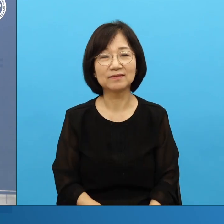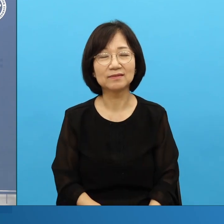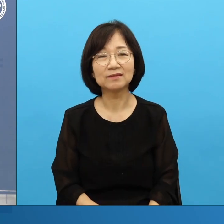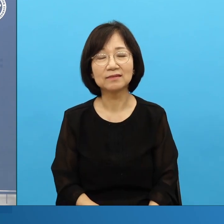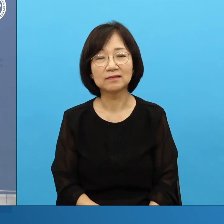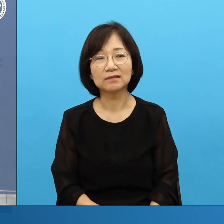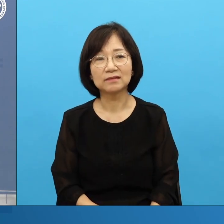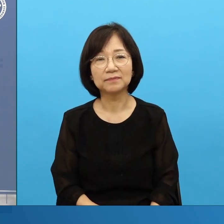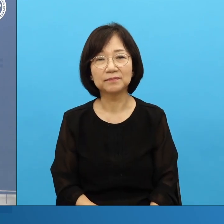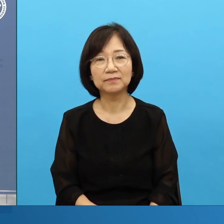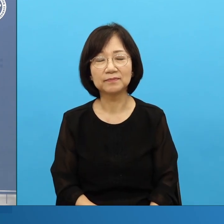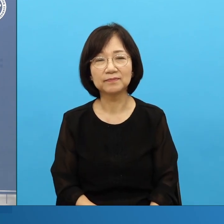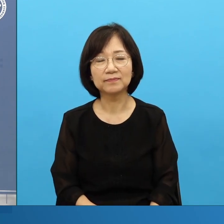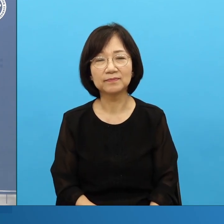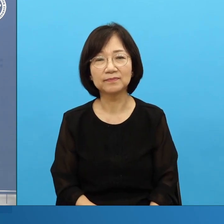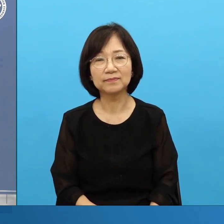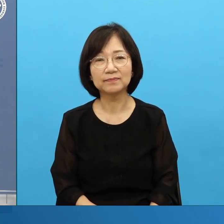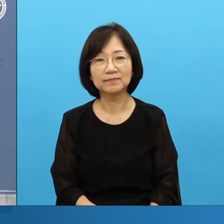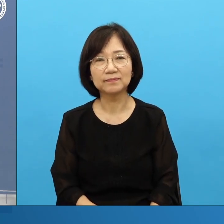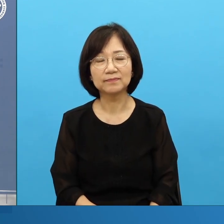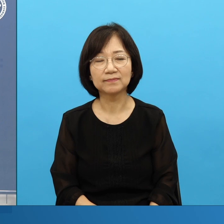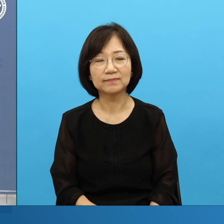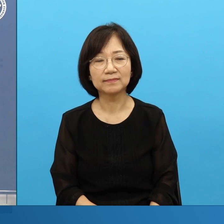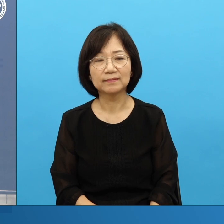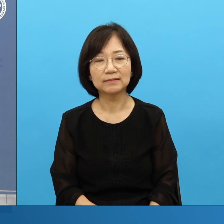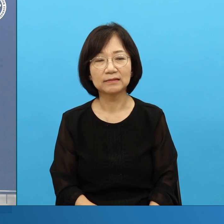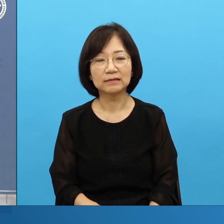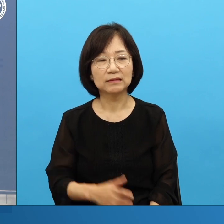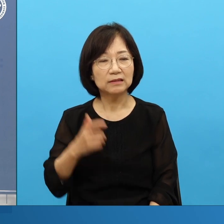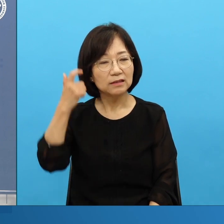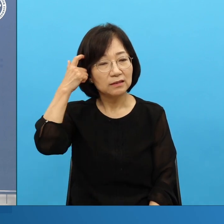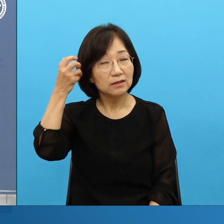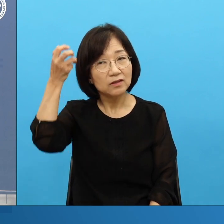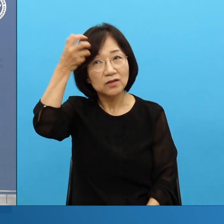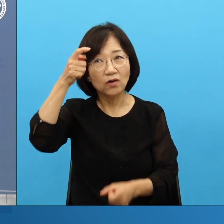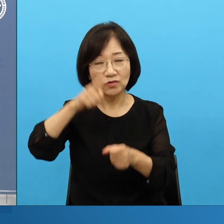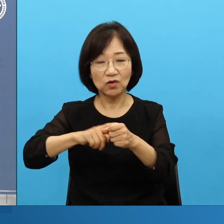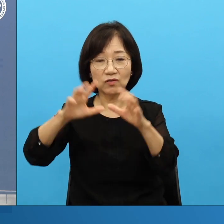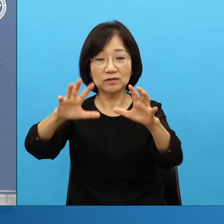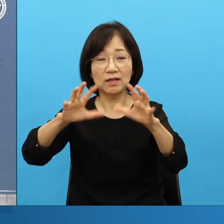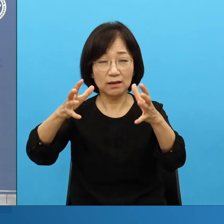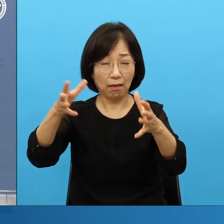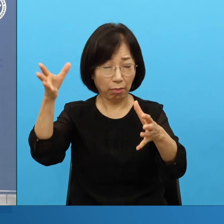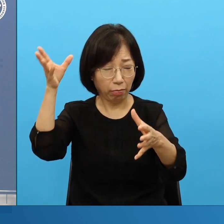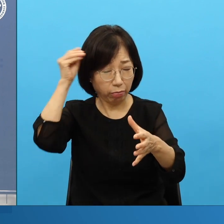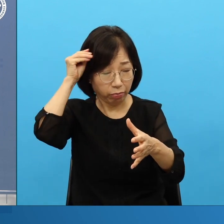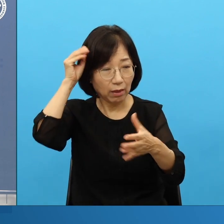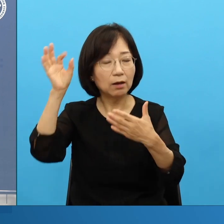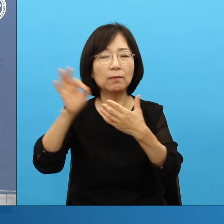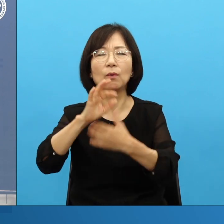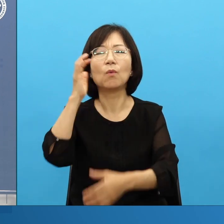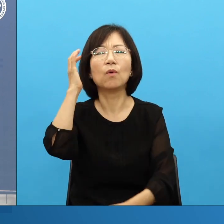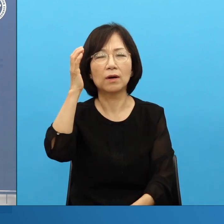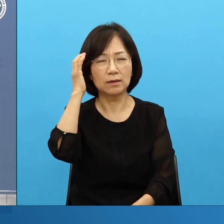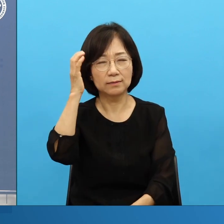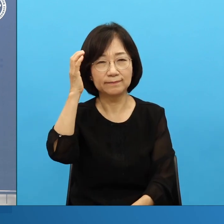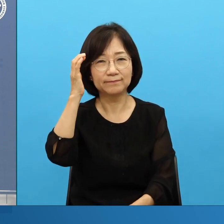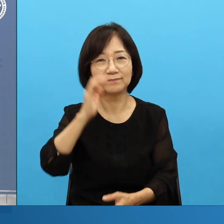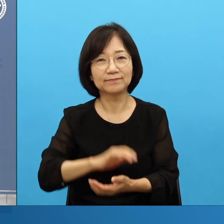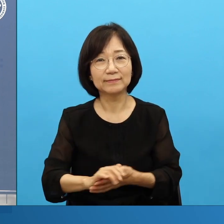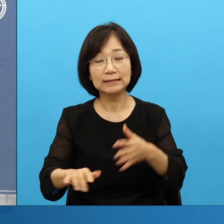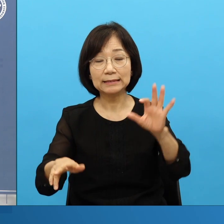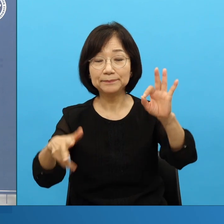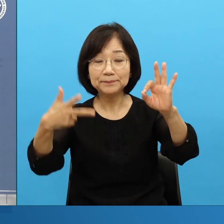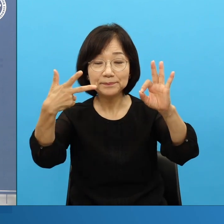세계 완전 모르게 돼버린 겁니다. And that's why they were oblivious to the spiritual 7절에 realm. 이런 말 했잖아요. And in verse 7 it says, 너희는